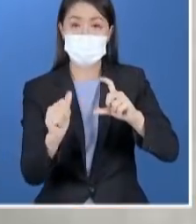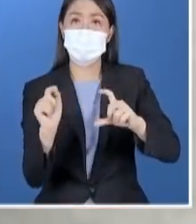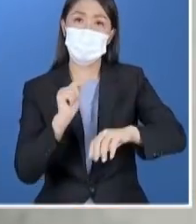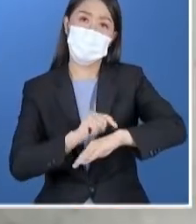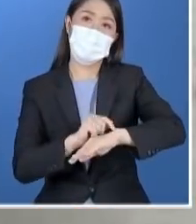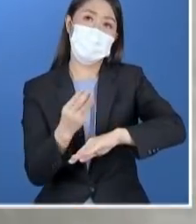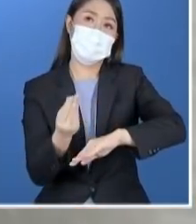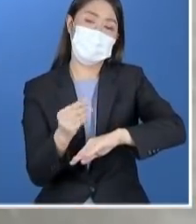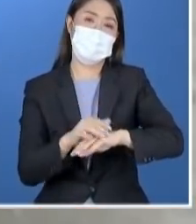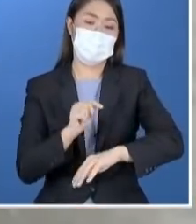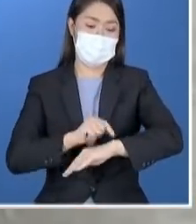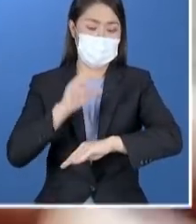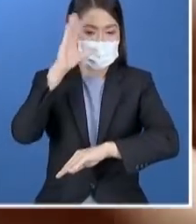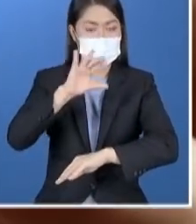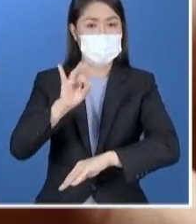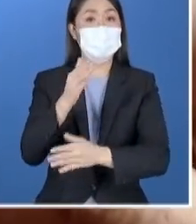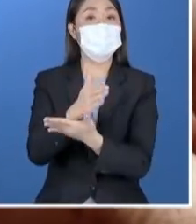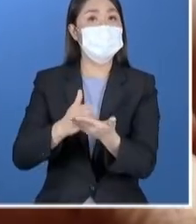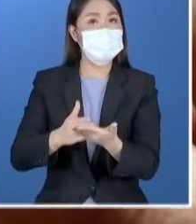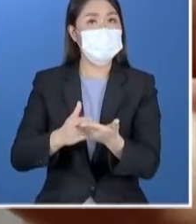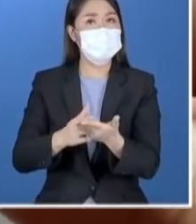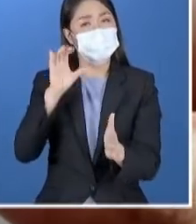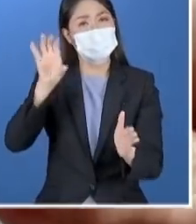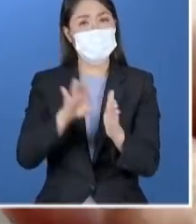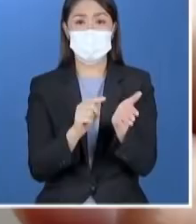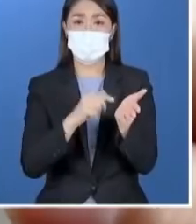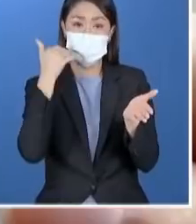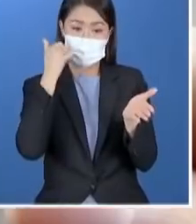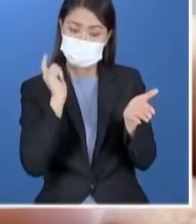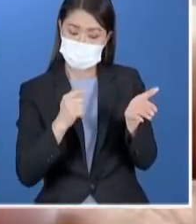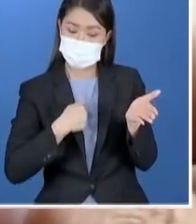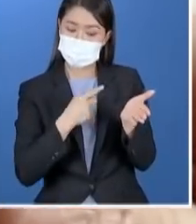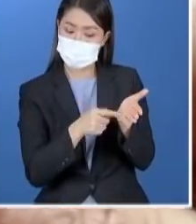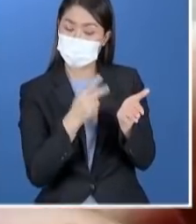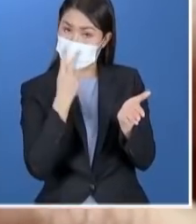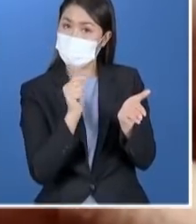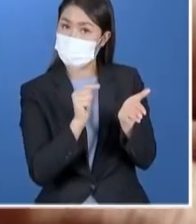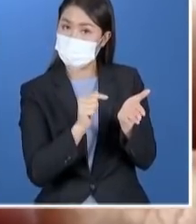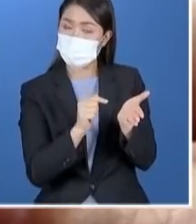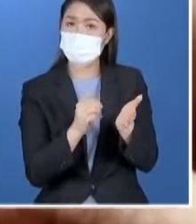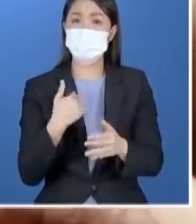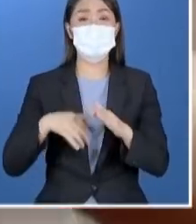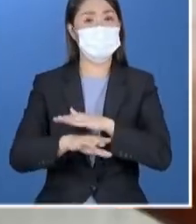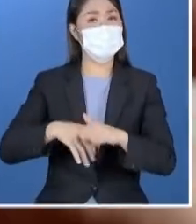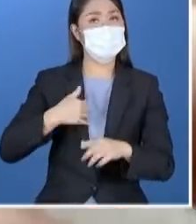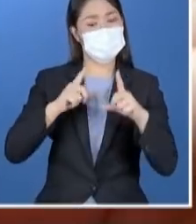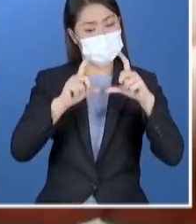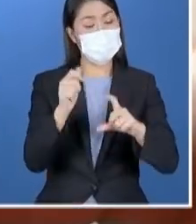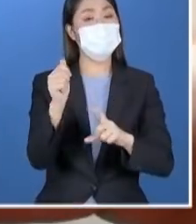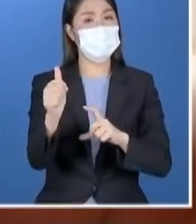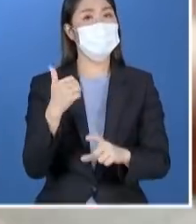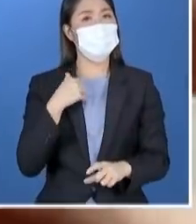คือช่วงเวลาประมาณ 2:30 น.แล้วก็เปิดภาพในมือถือจริงๆให้กับผู้สื่อข่าวดูเลยว่าตอนนั้นเนี่ยเขาถ่ายภาพ